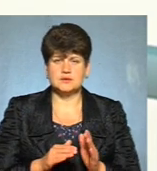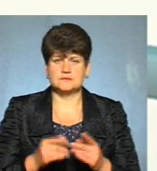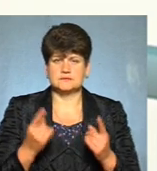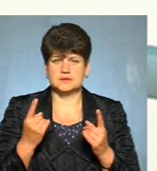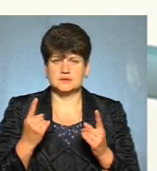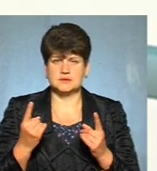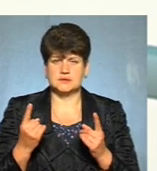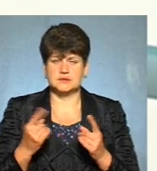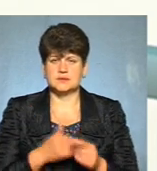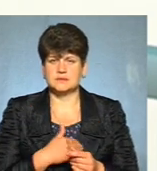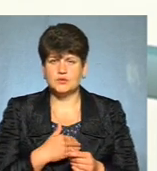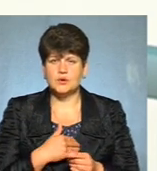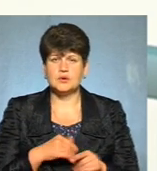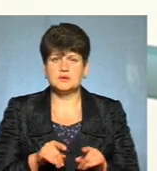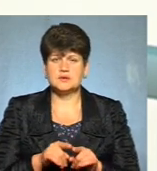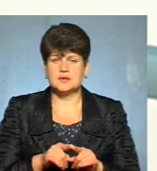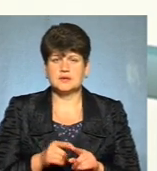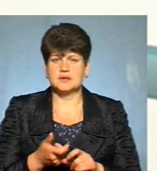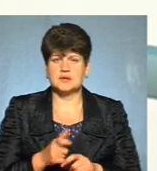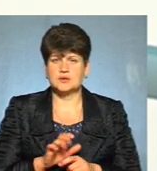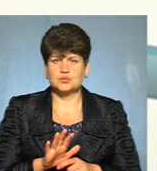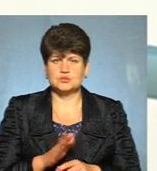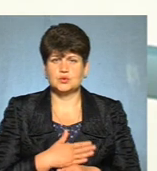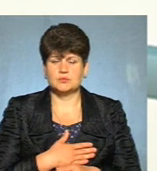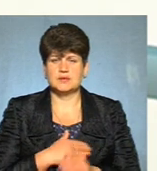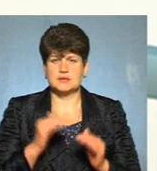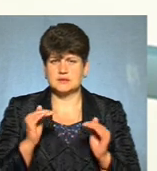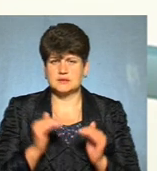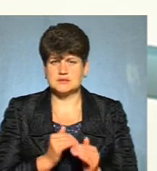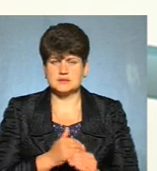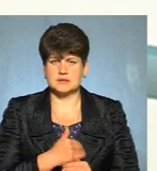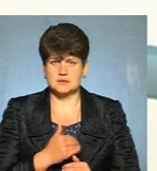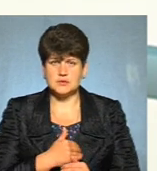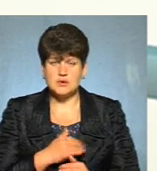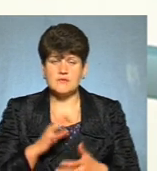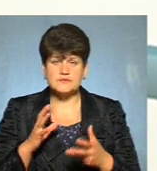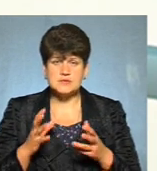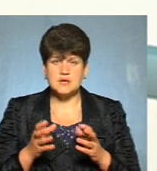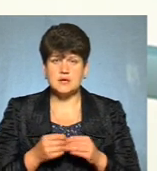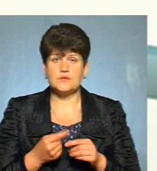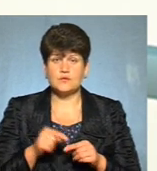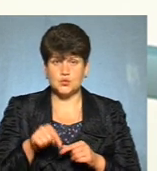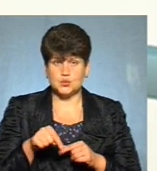температур, так як і не дуже люблять низькі температури, а взагалі от в